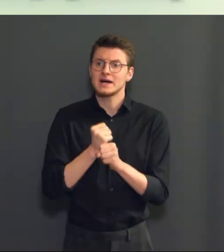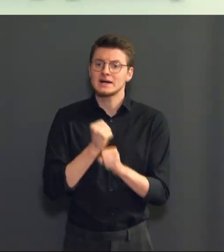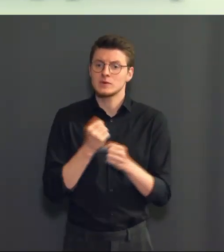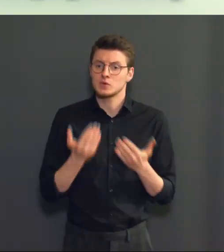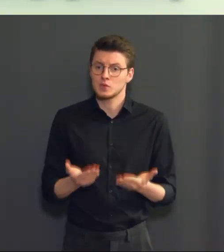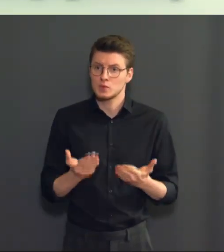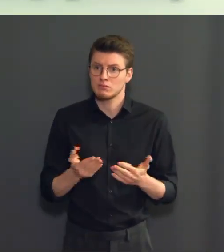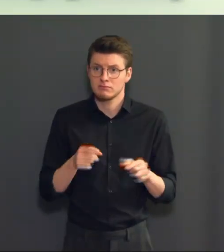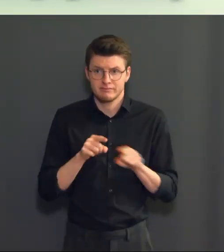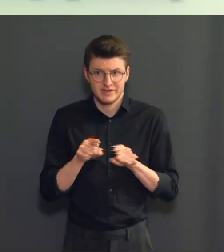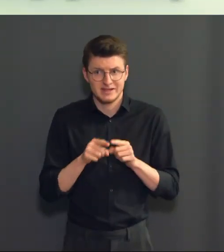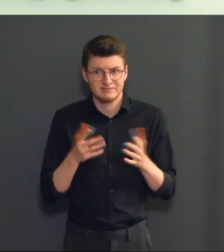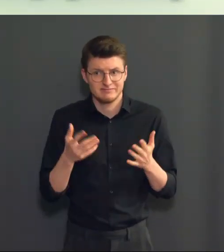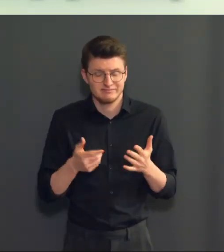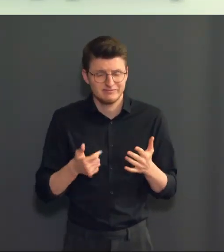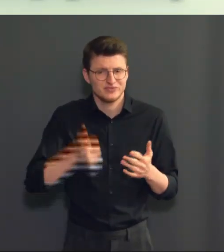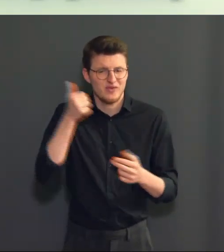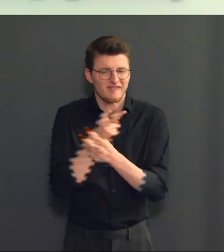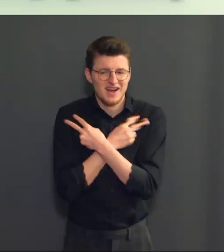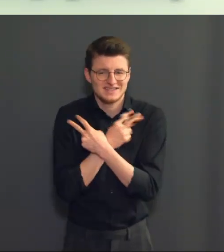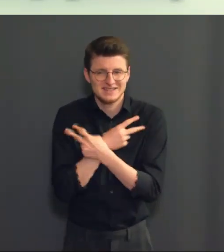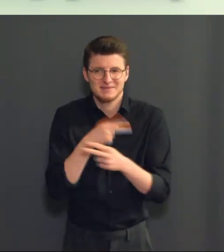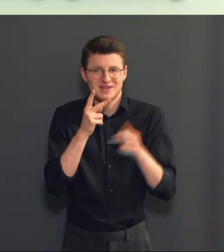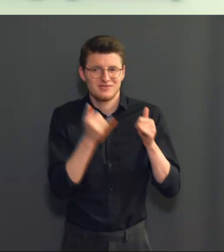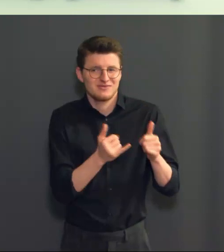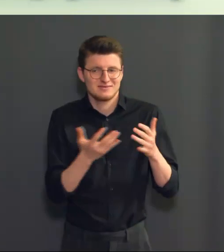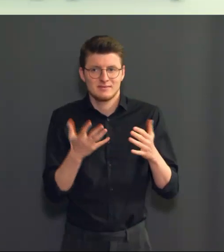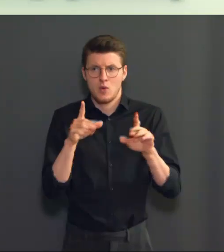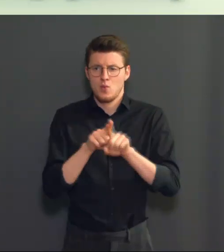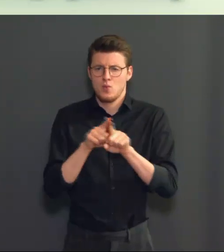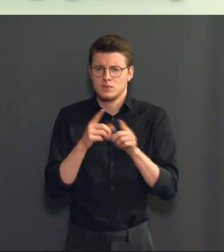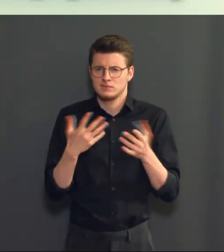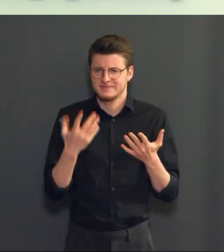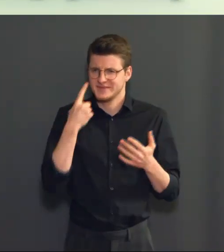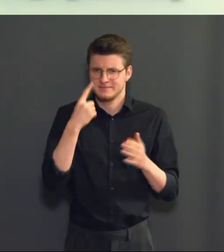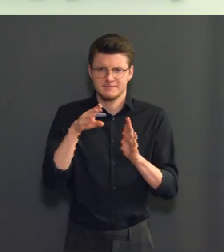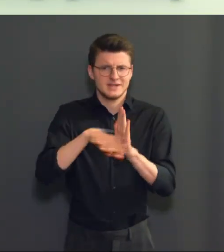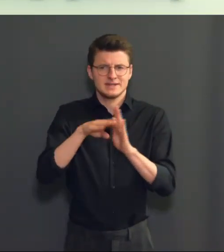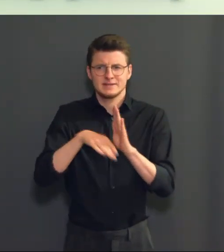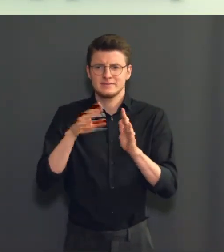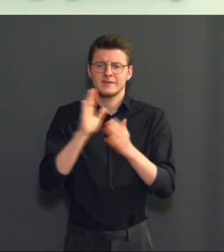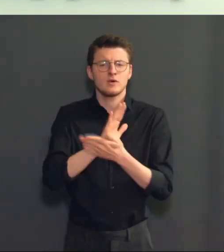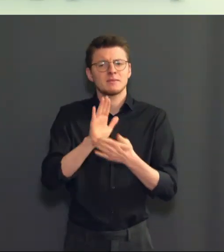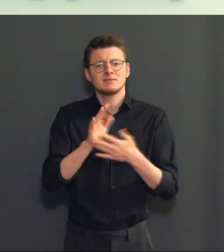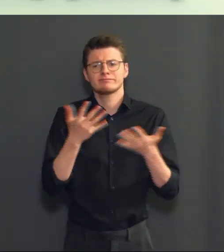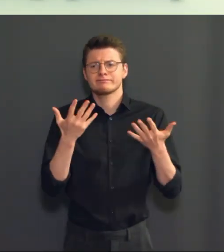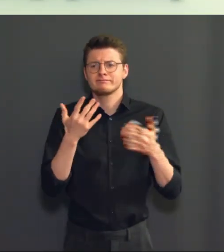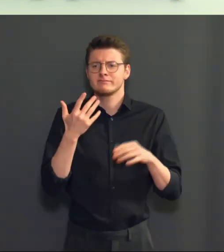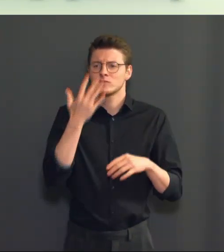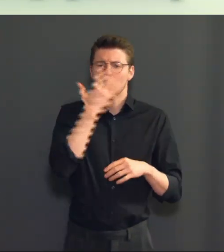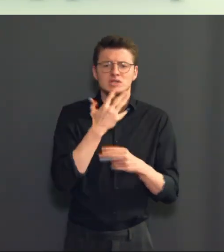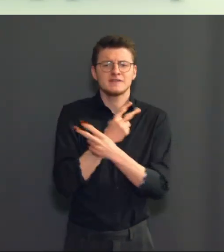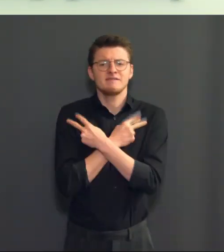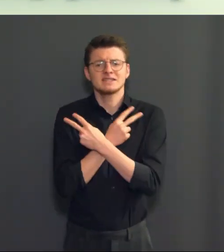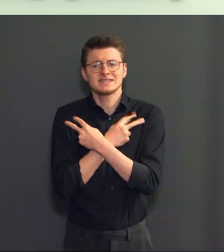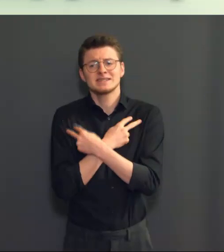een vakantie-effect, maar toch ook wel een stuk minder dan wat we bijvoorbeeld gezien hebben in de krokusvakantie, toen dat maar gezakt is